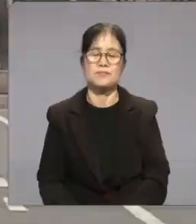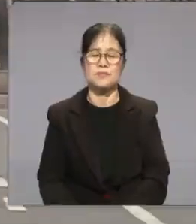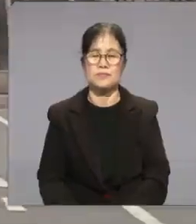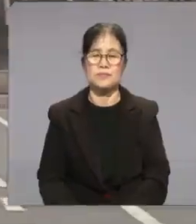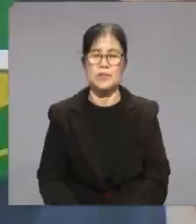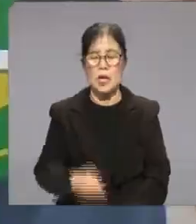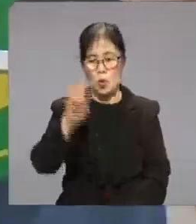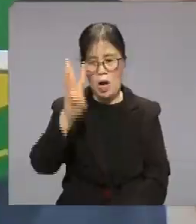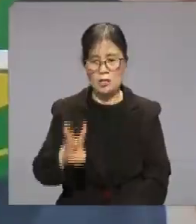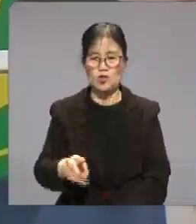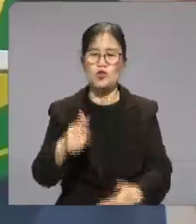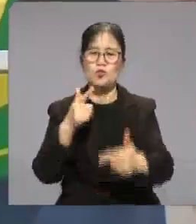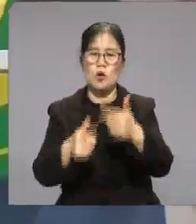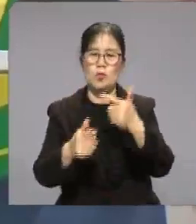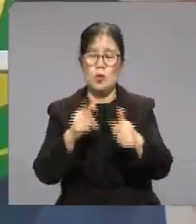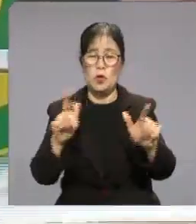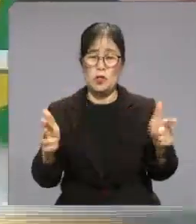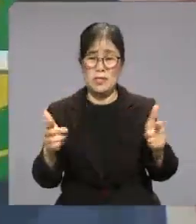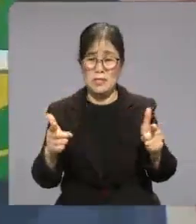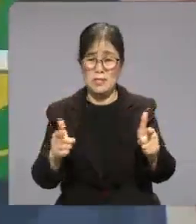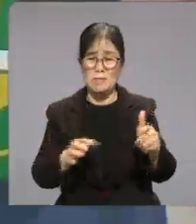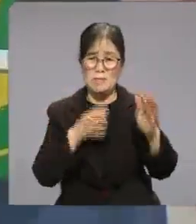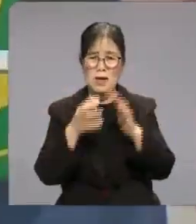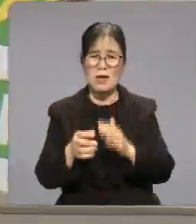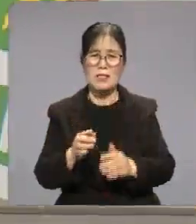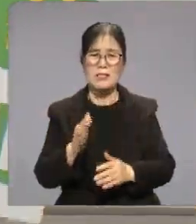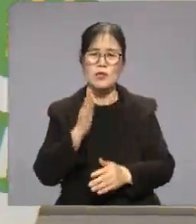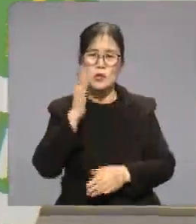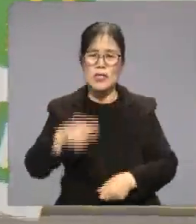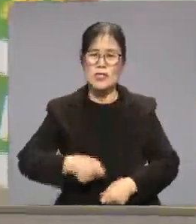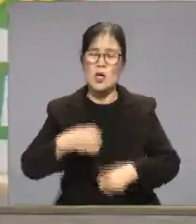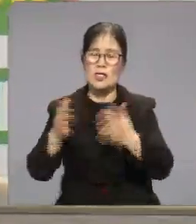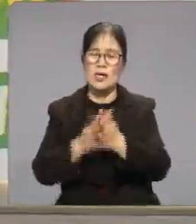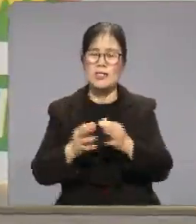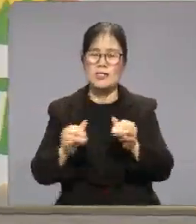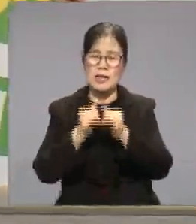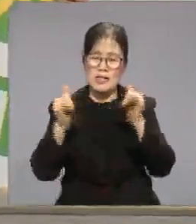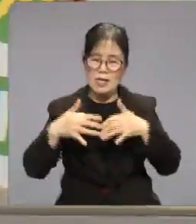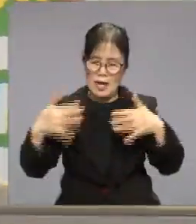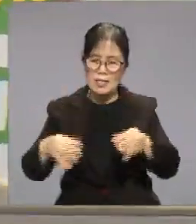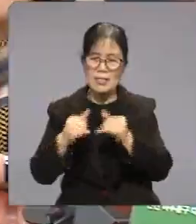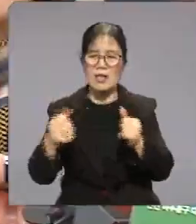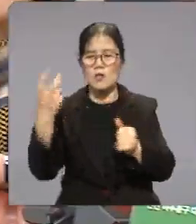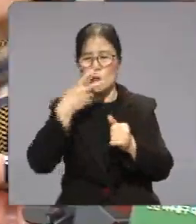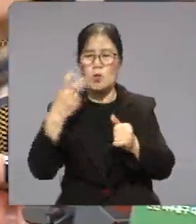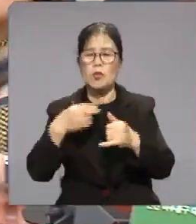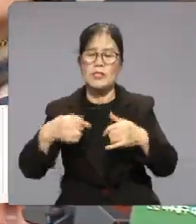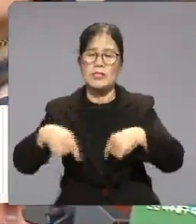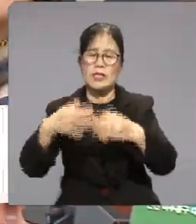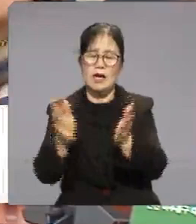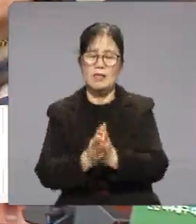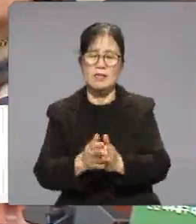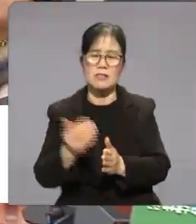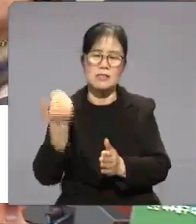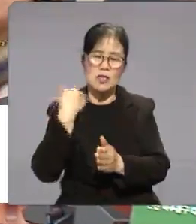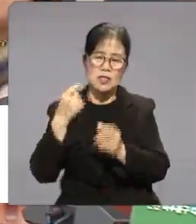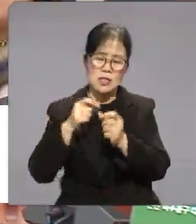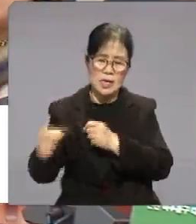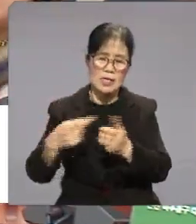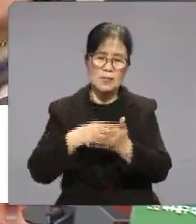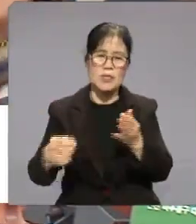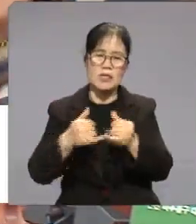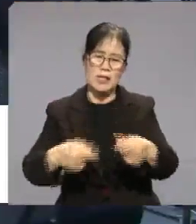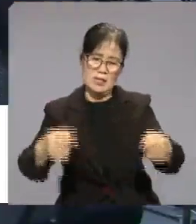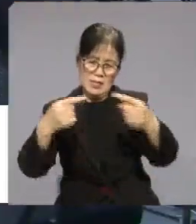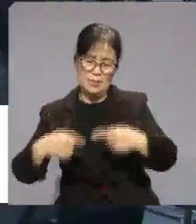광주와 목포 등 호남으로 출동한 녹색정의당은 사회적 약자를 돌보는 당의 이미지를 부각했습니다. 전세사기 피해자들의 입당식에